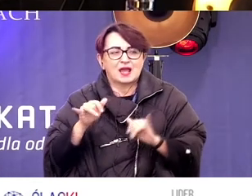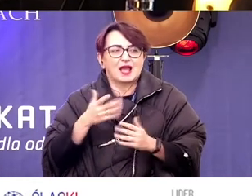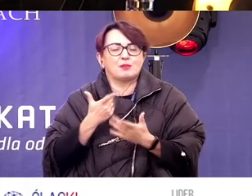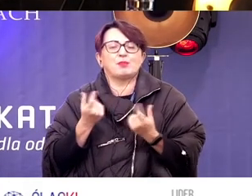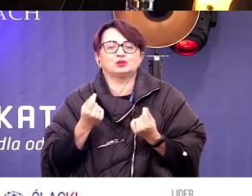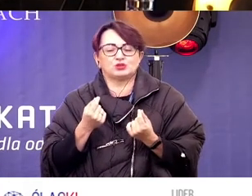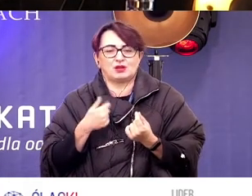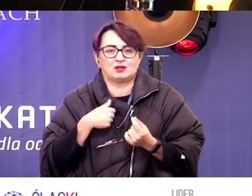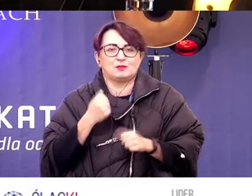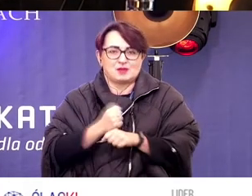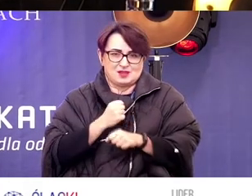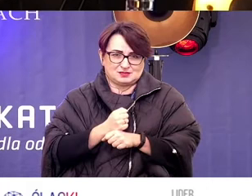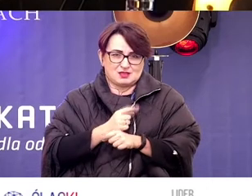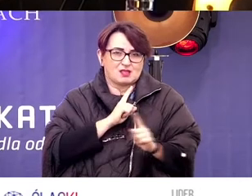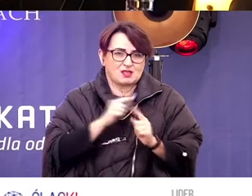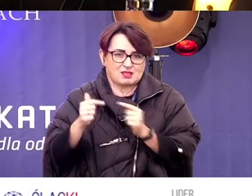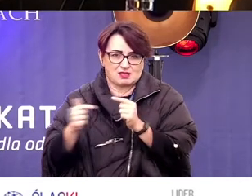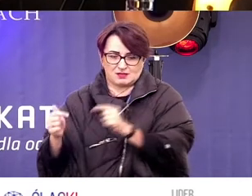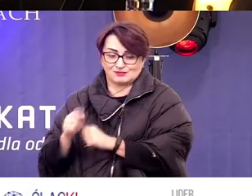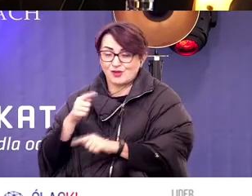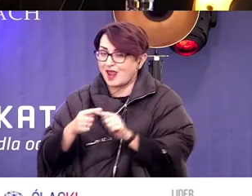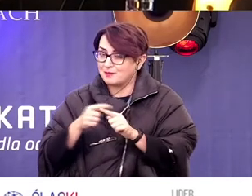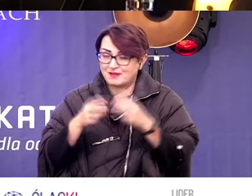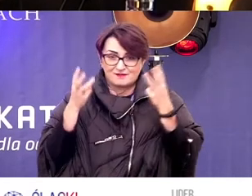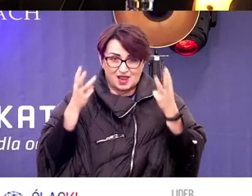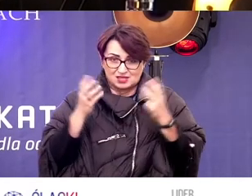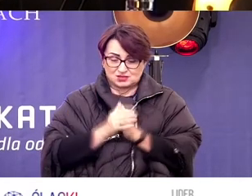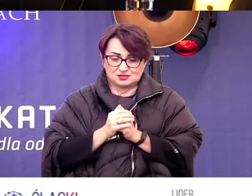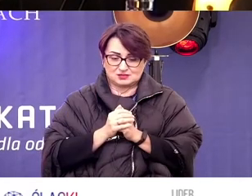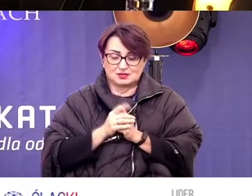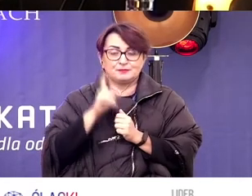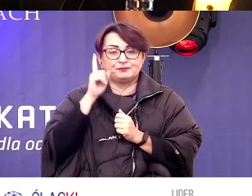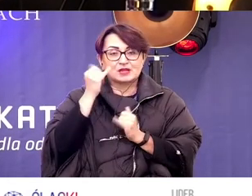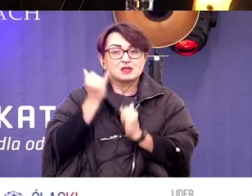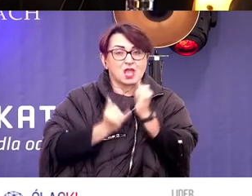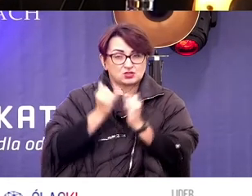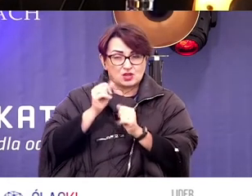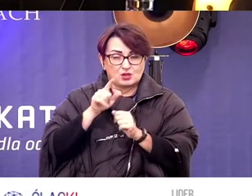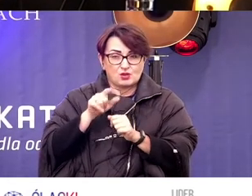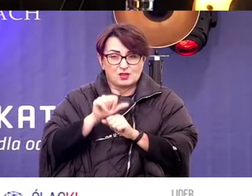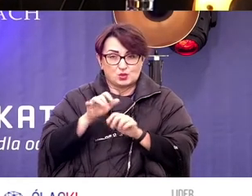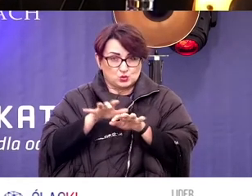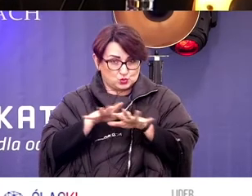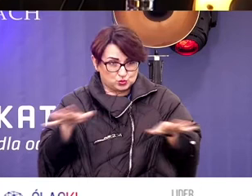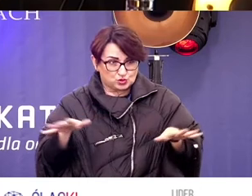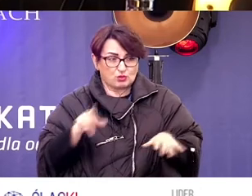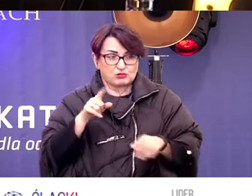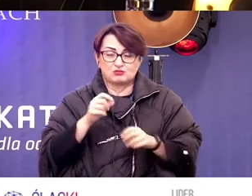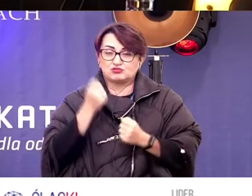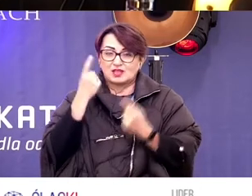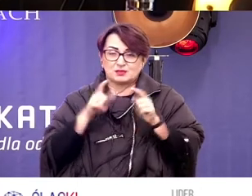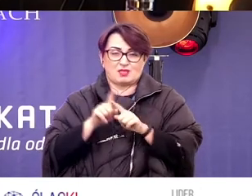do pracy. I to jest element bardzo ważny, aczkolwiek jeżeli jest ich bardzo dużo, to też i czasami